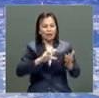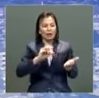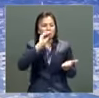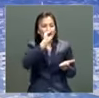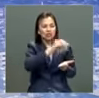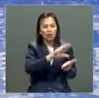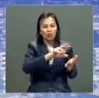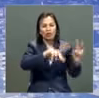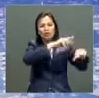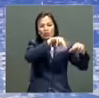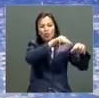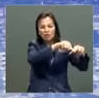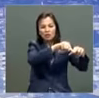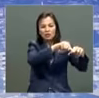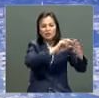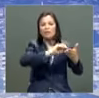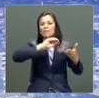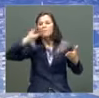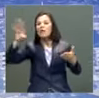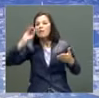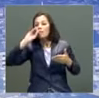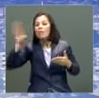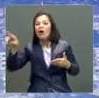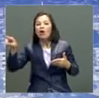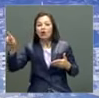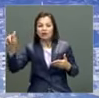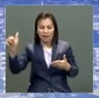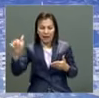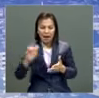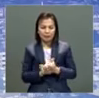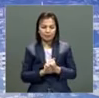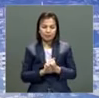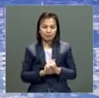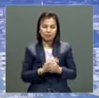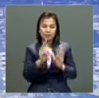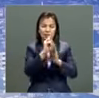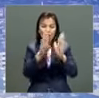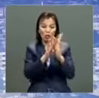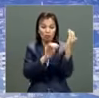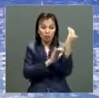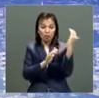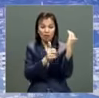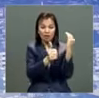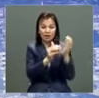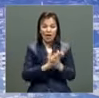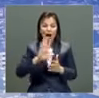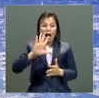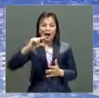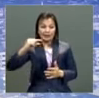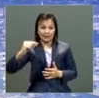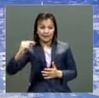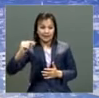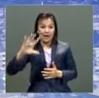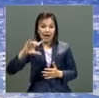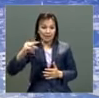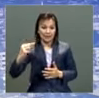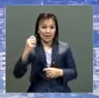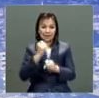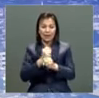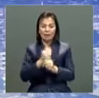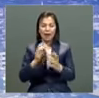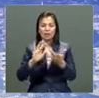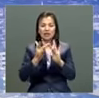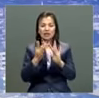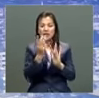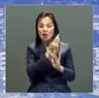ให้แล้วก็ยิงกลับไปบอกเลยเพราะฉะนั้นถ้าระบบของคอมพิวเตอร์ดีๆ 5G ถ้ามาที่ศิริราชโดยเร็วเนี่ยกระบว